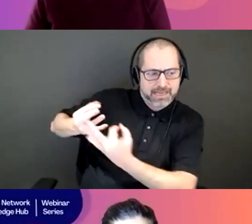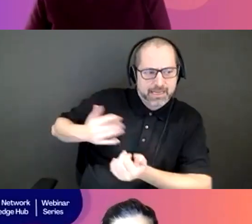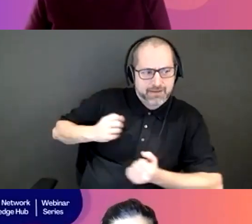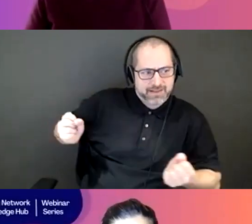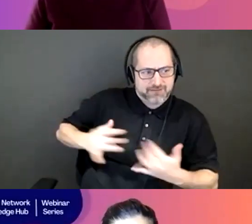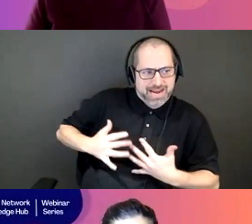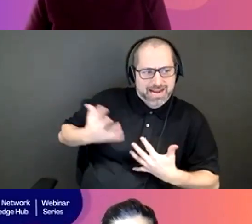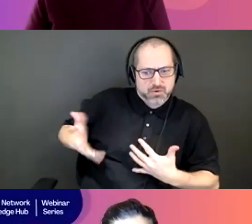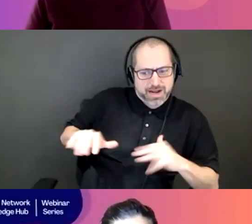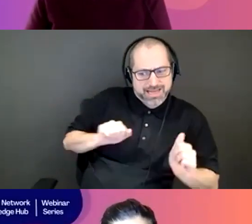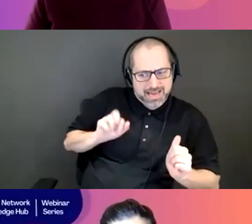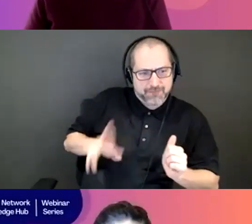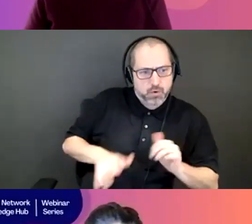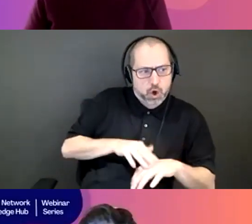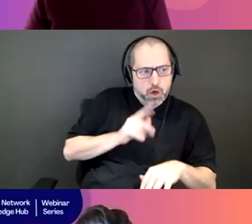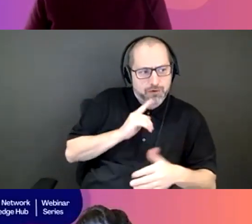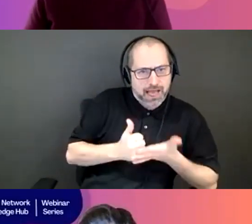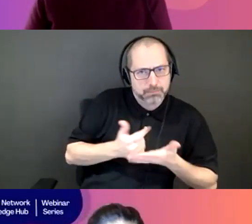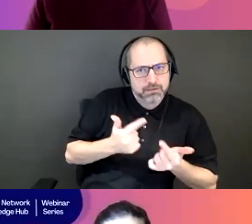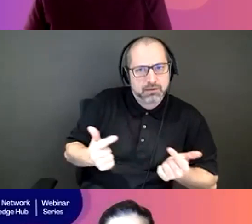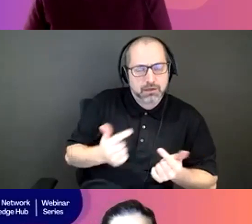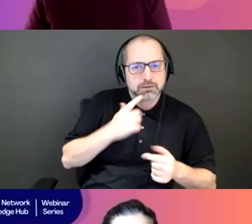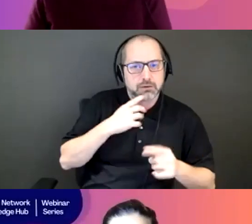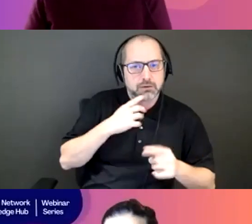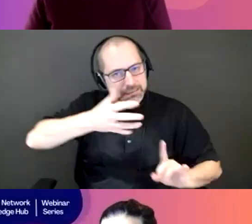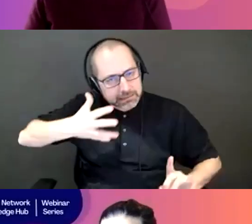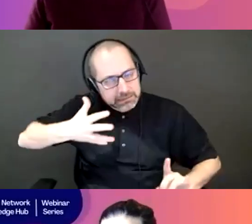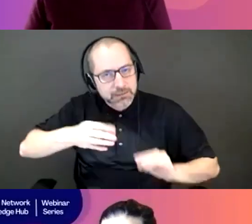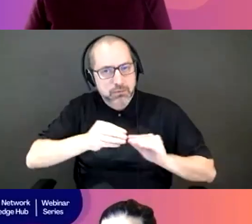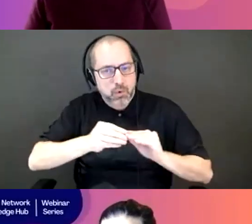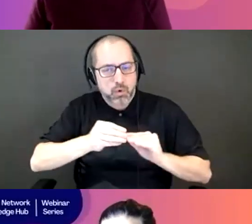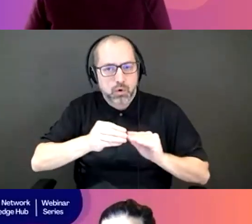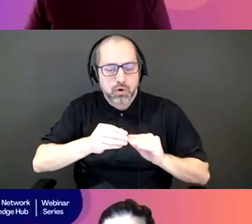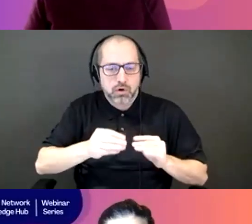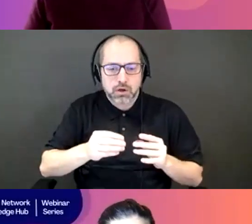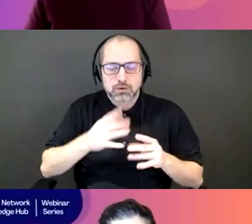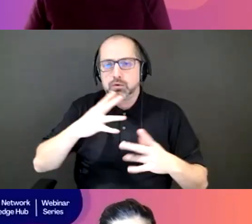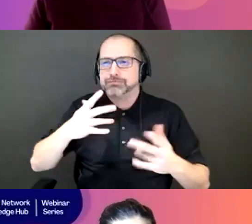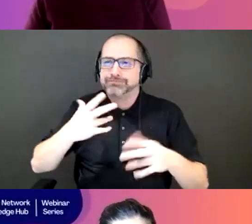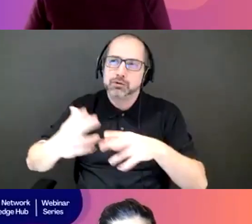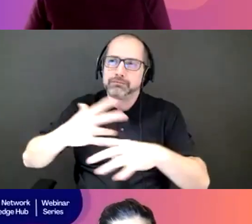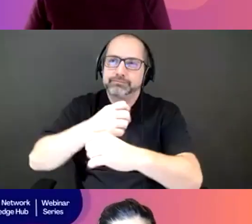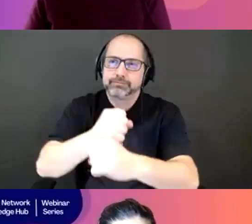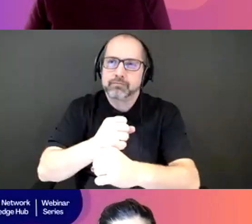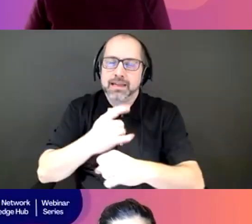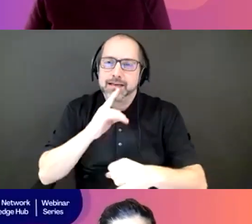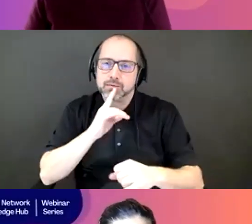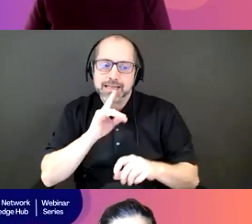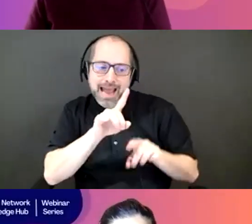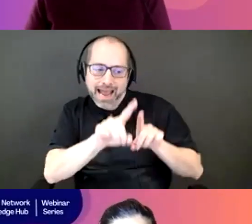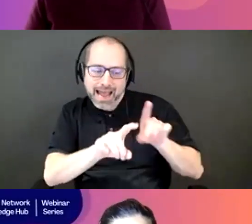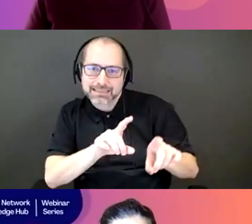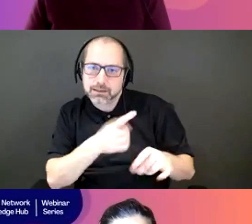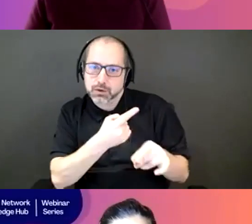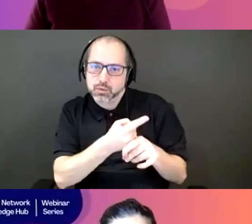te sentais à l'aise qui t'ont fait sentir que tu voulais demander de l'aide ou que tu voulais quitter enfin brièvement il s'agit de poser